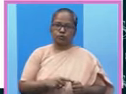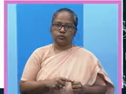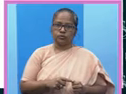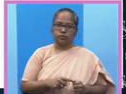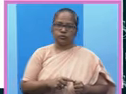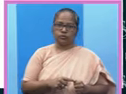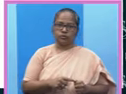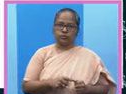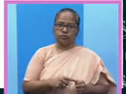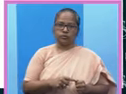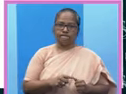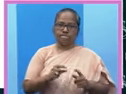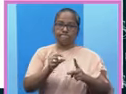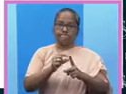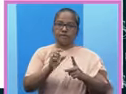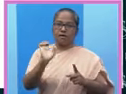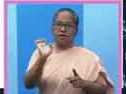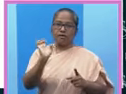சுற்றளவு